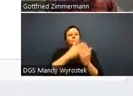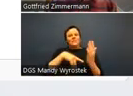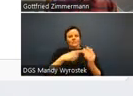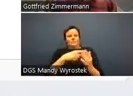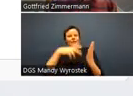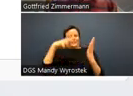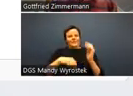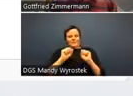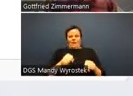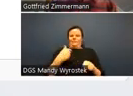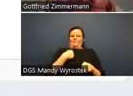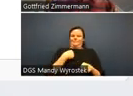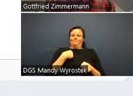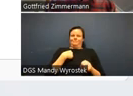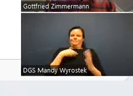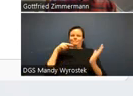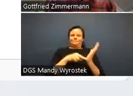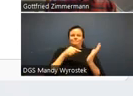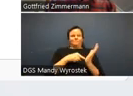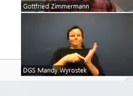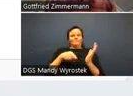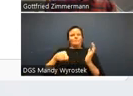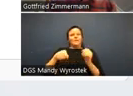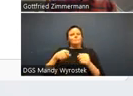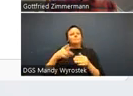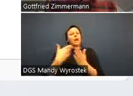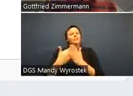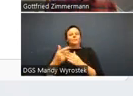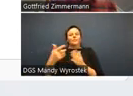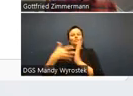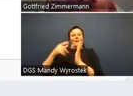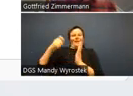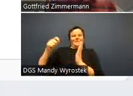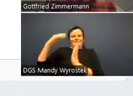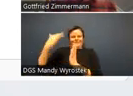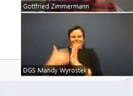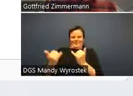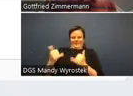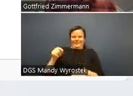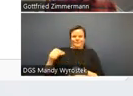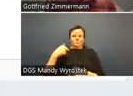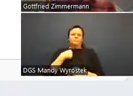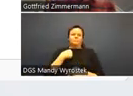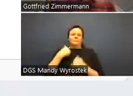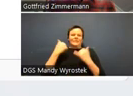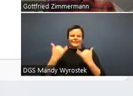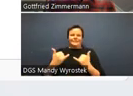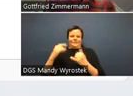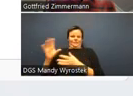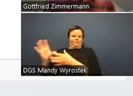N301549. Ja, normalerweise, wenn ich jetzt hochgehe, wird auch noch angesagt, dass es sich um eine Überschrift handelt. Das probiere ich jetzt Nach nochmal. oben